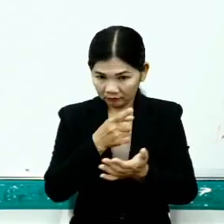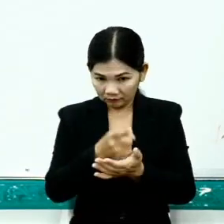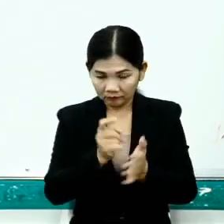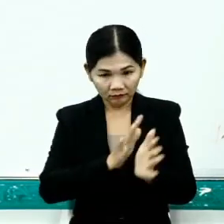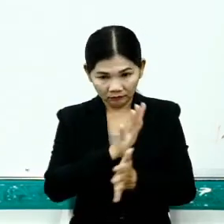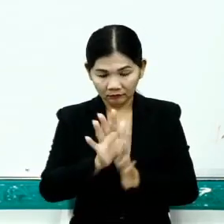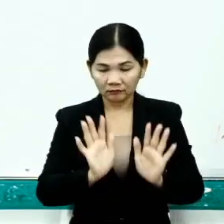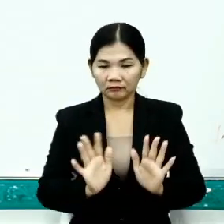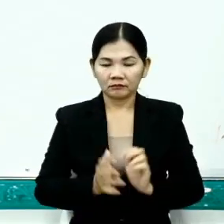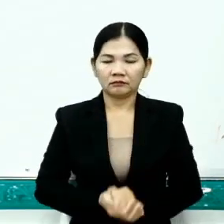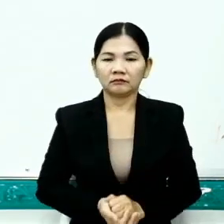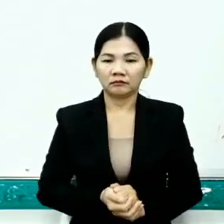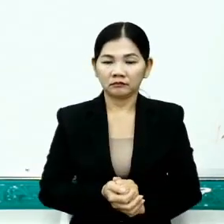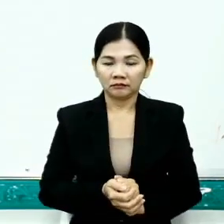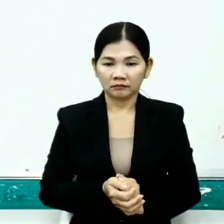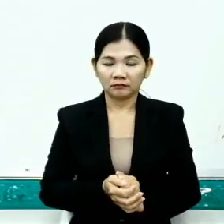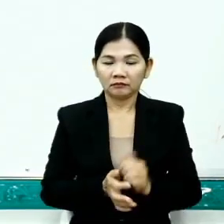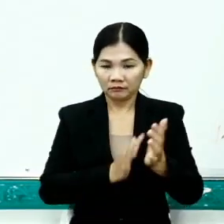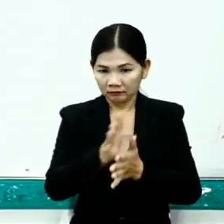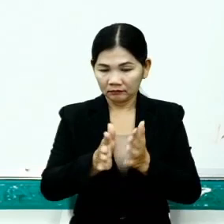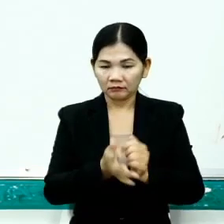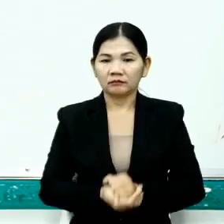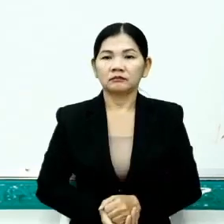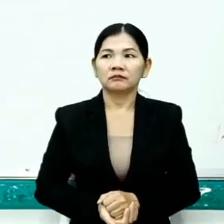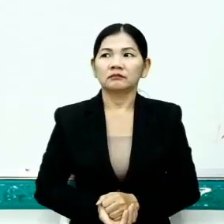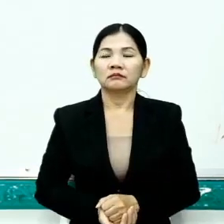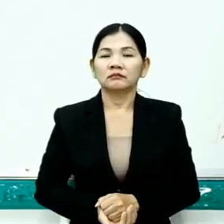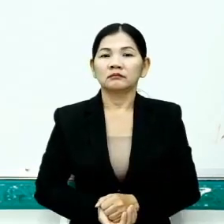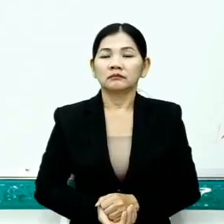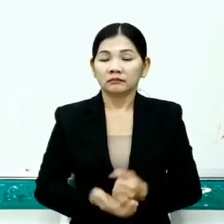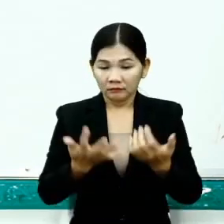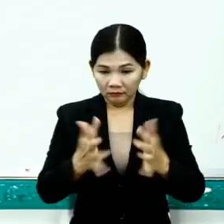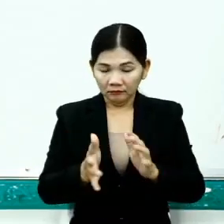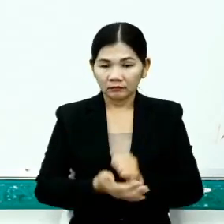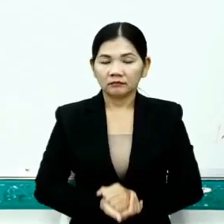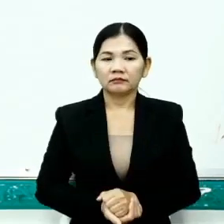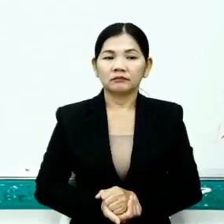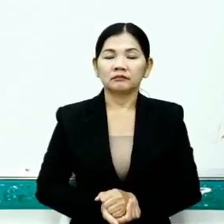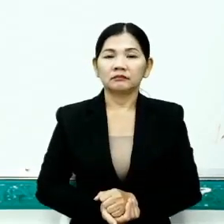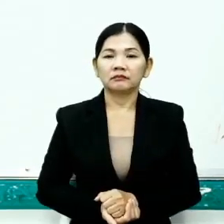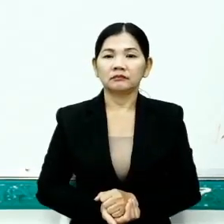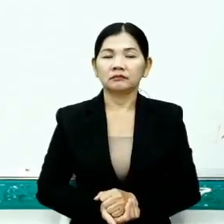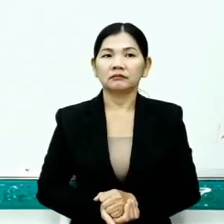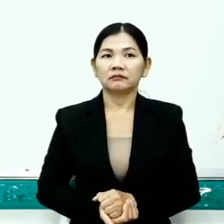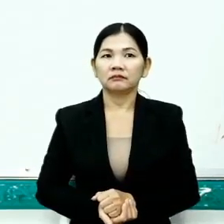chì mùi con hơi. Trìm đằng ọc nì. Rụi rùa là hơi riêng nơi con.